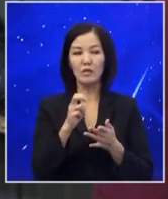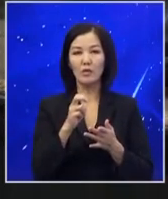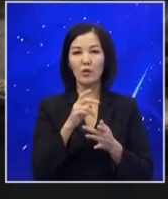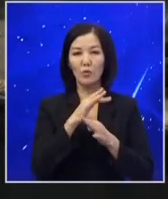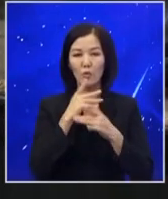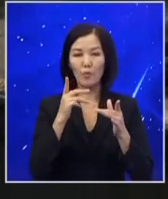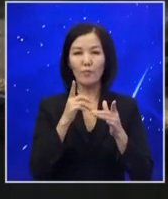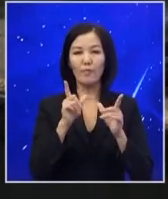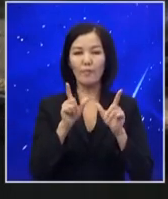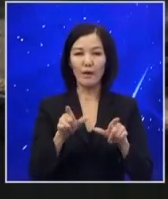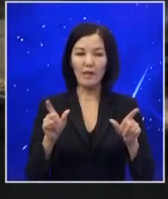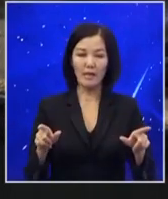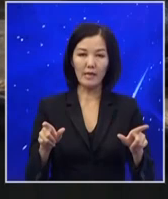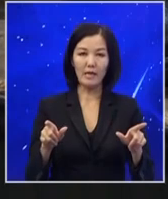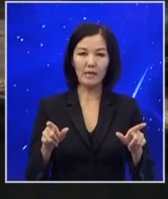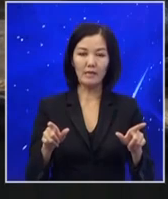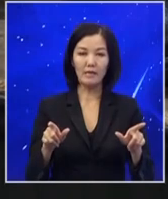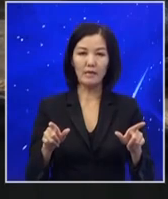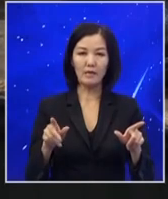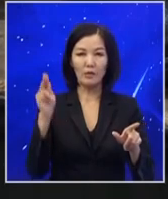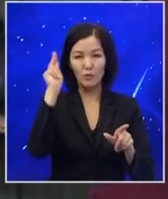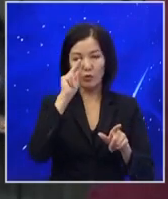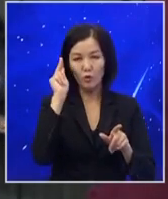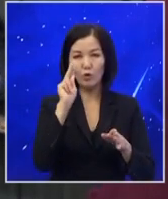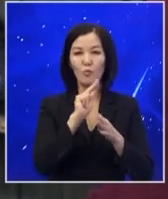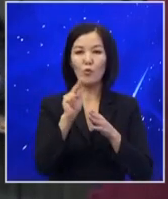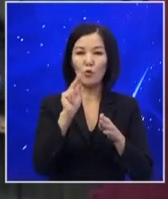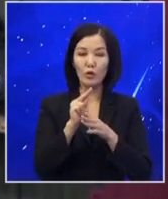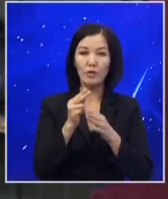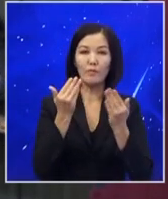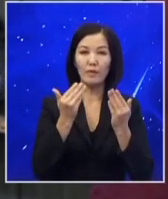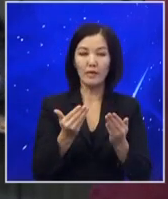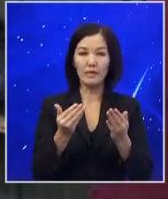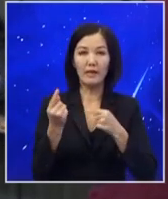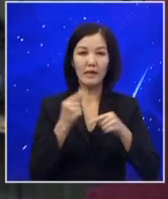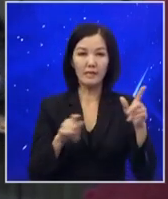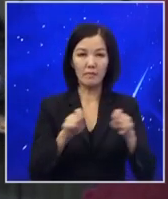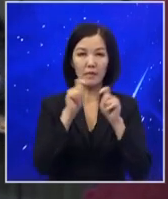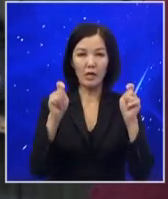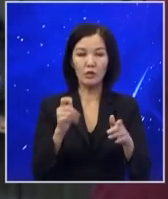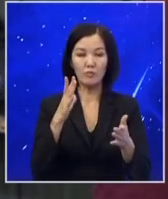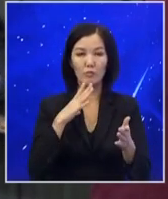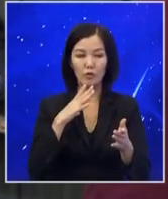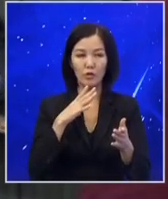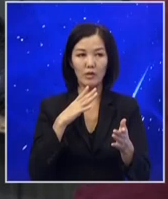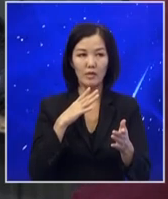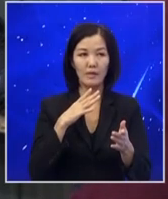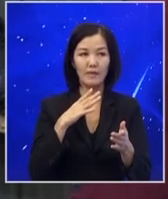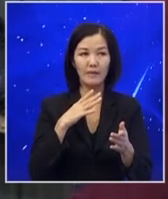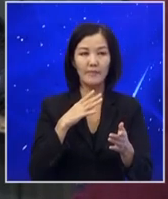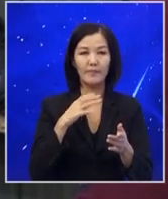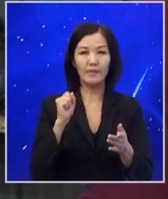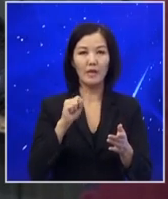істеді. Бұл көп шәкірт тәрбиелеудің басты себебі мен тегін үйреттім. Соның ішінде мына